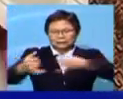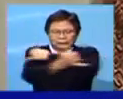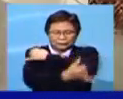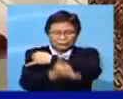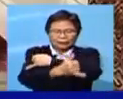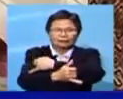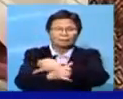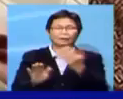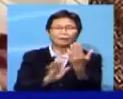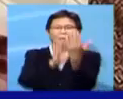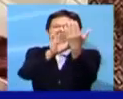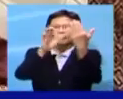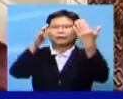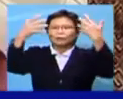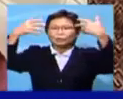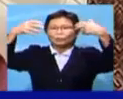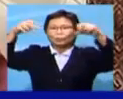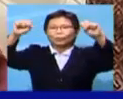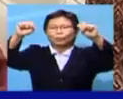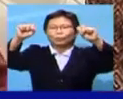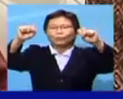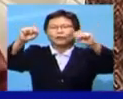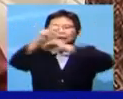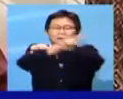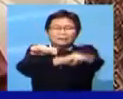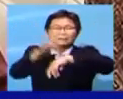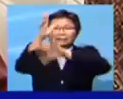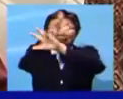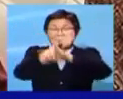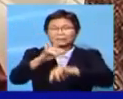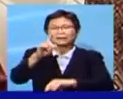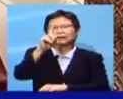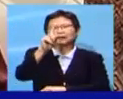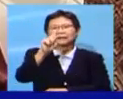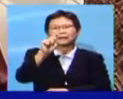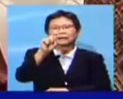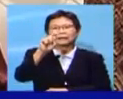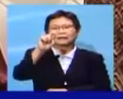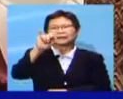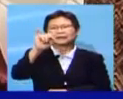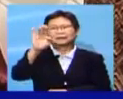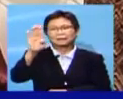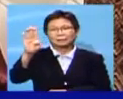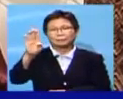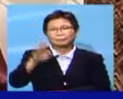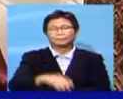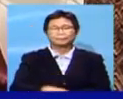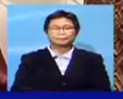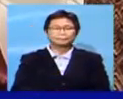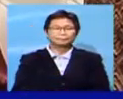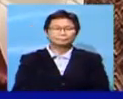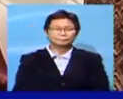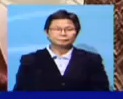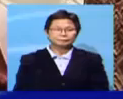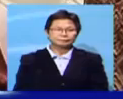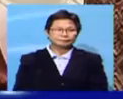Negara di hadapan yang dipertua Negeri Sarawak Tun pehin ser Haji Abdul TB